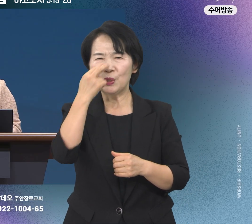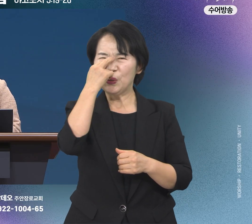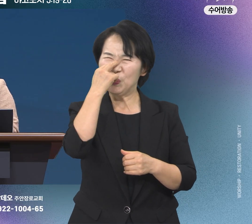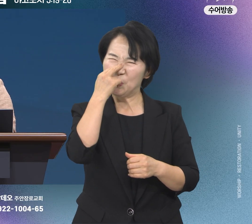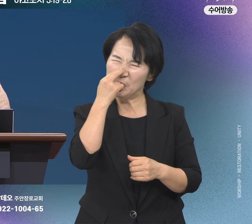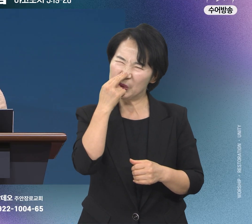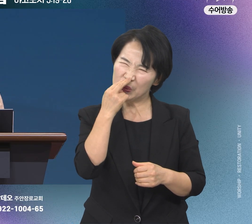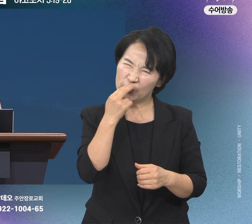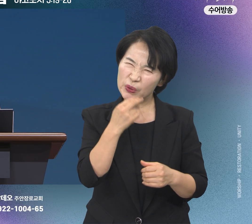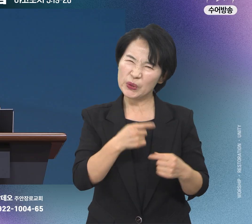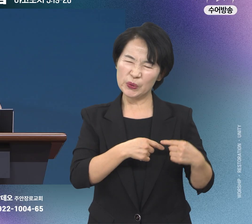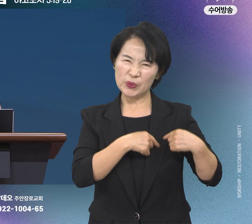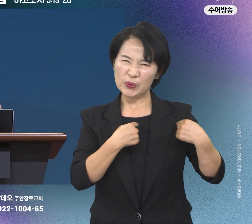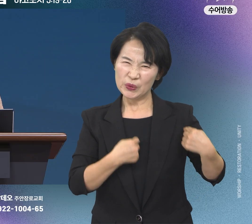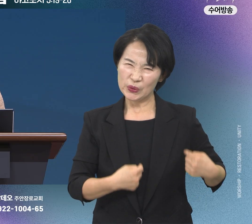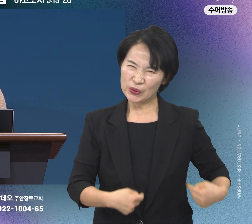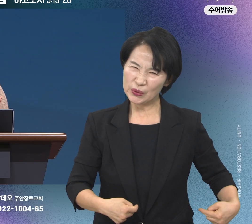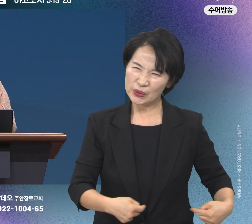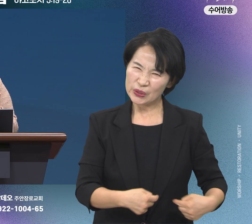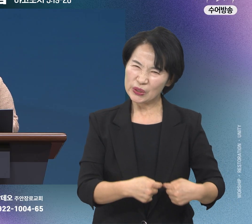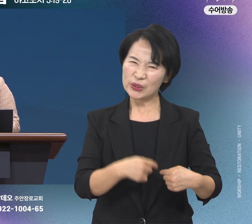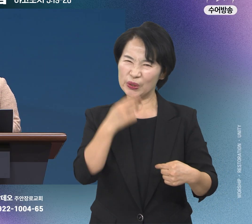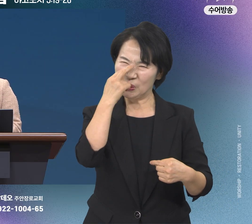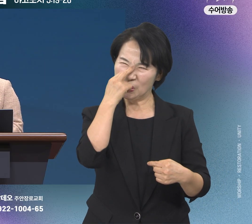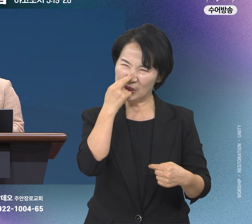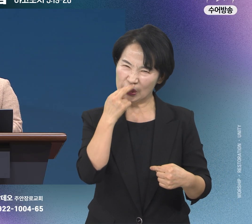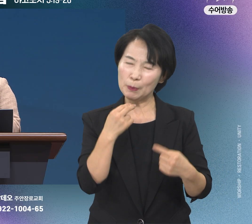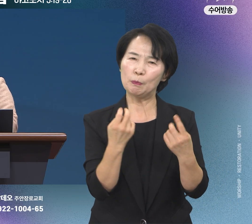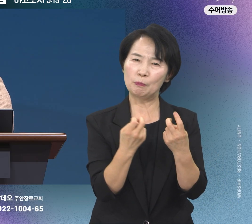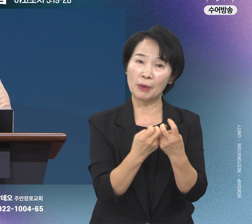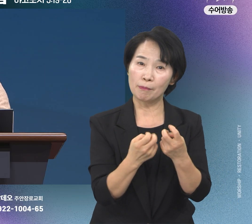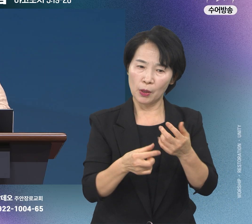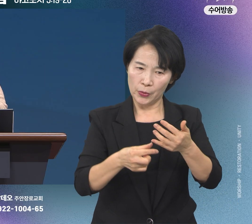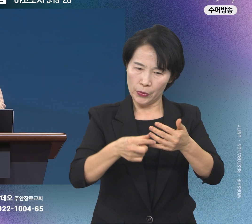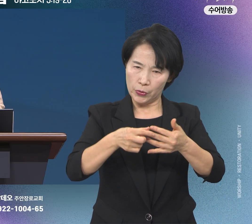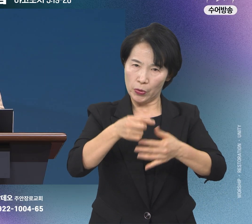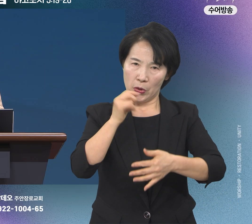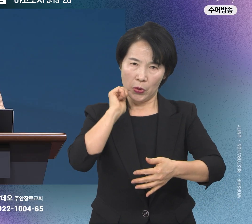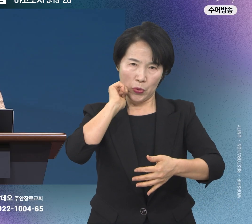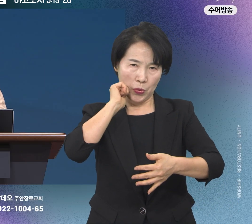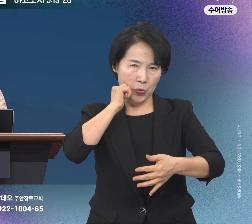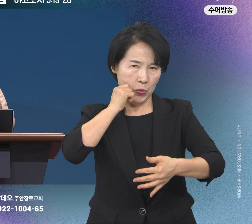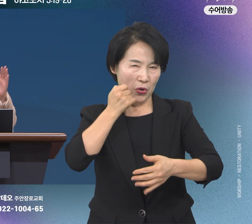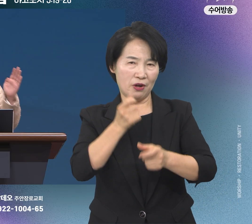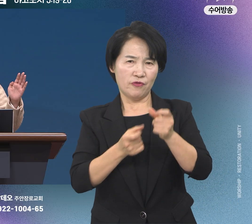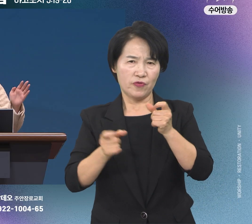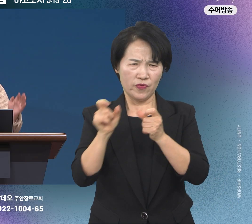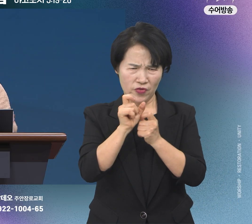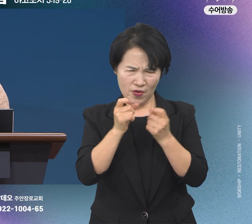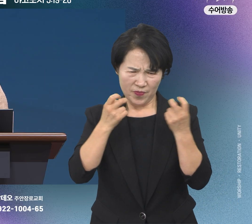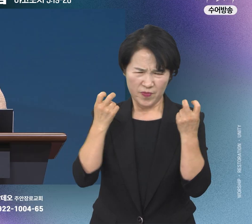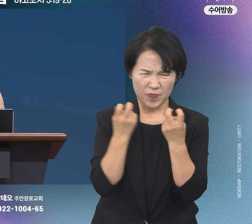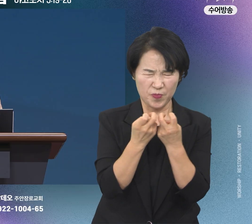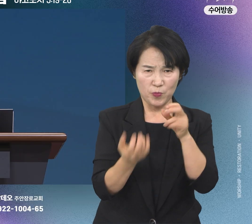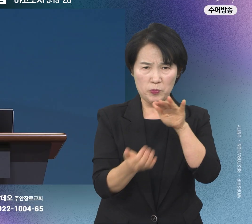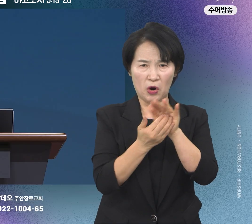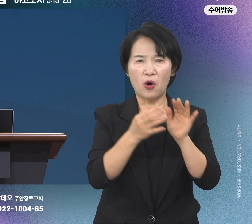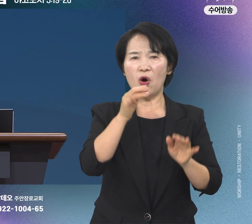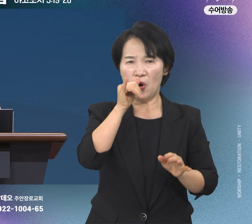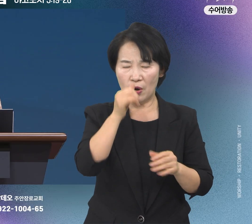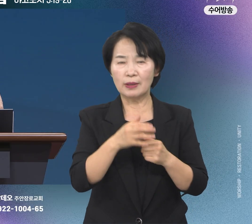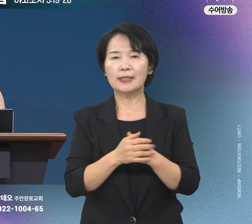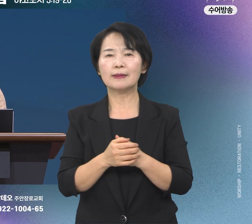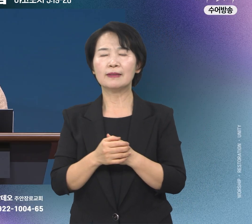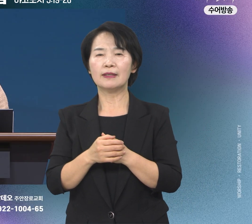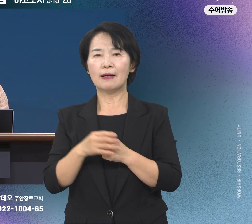초보적인 방법입니다. 저에게 또 다른 전도 대상자가 있어요. 그리고 저도 이렇게 전도해야 된다고 사람들을 가르친 적이 있어요.